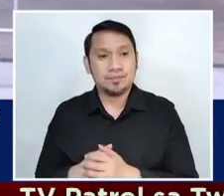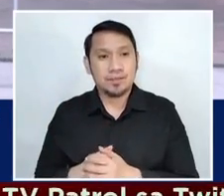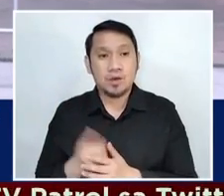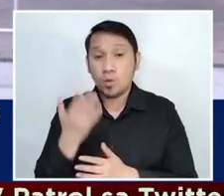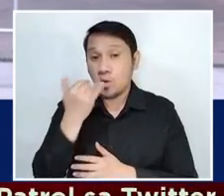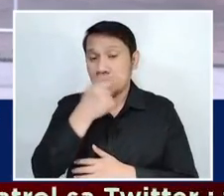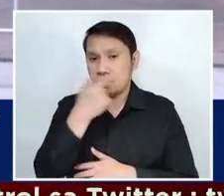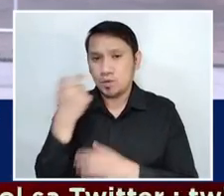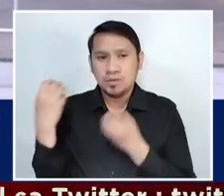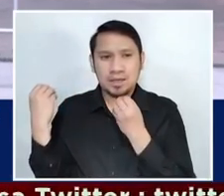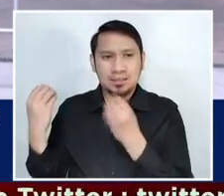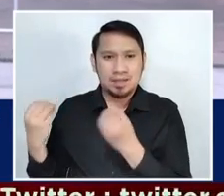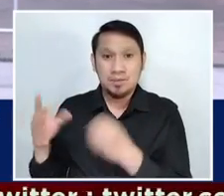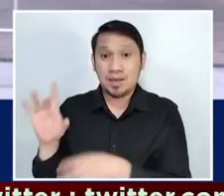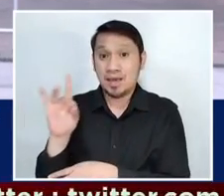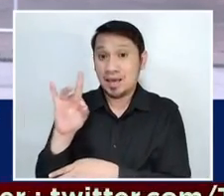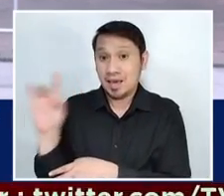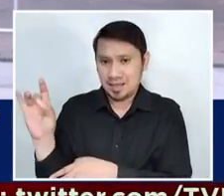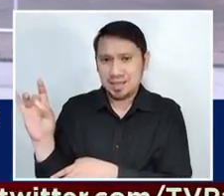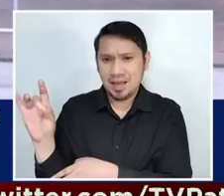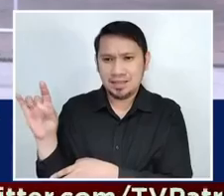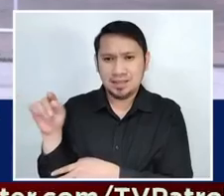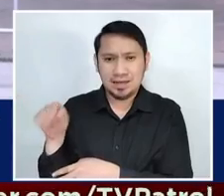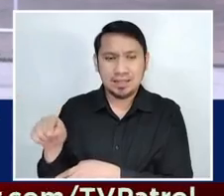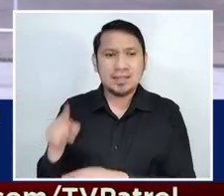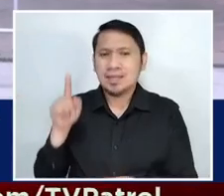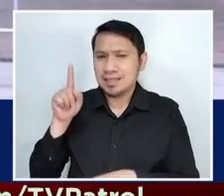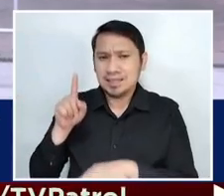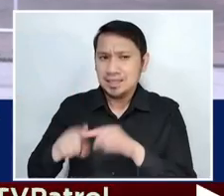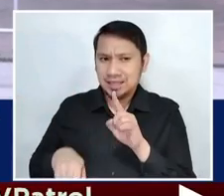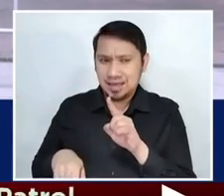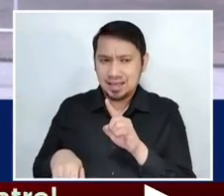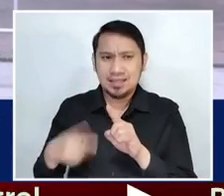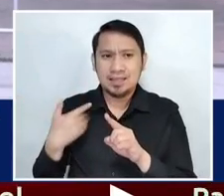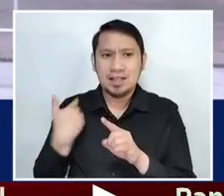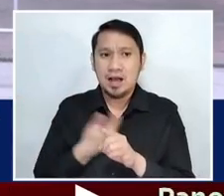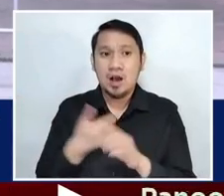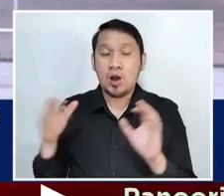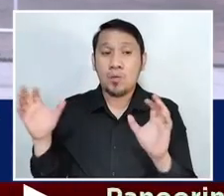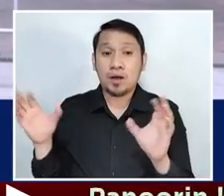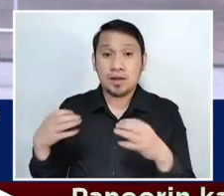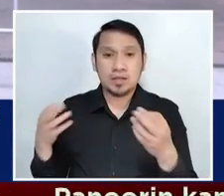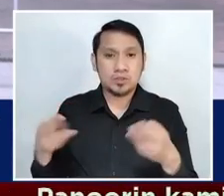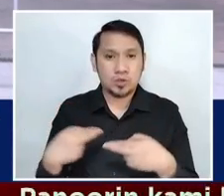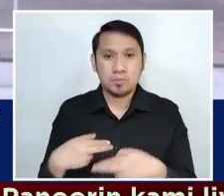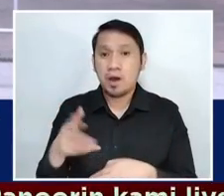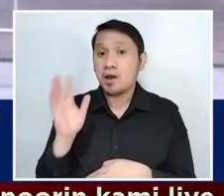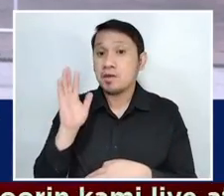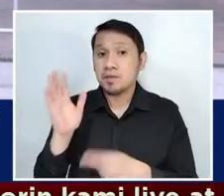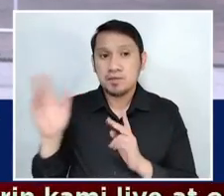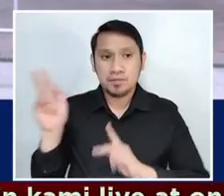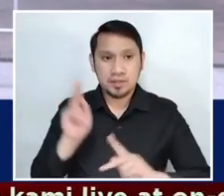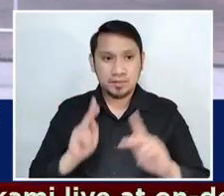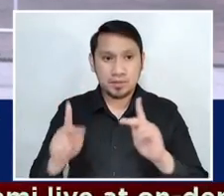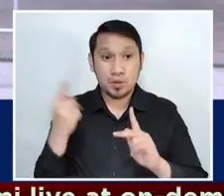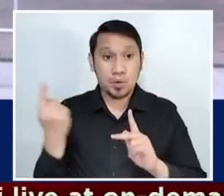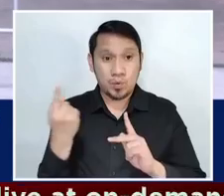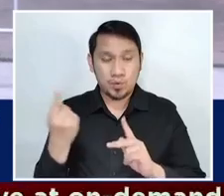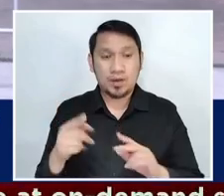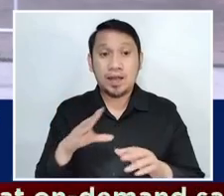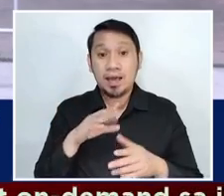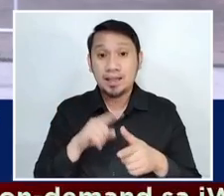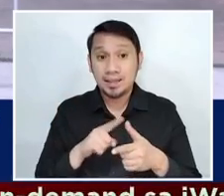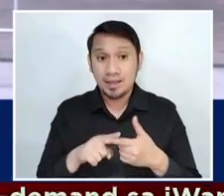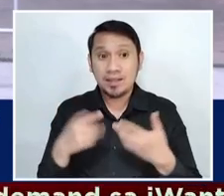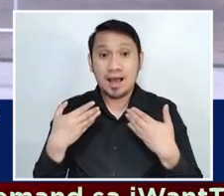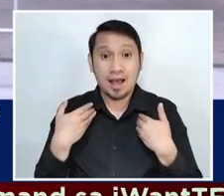silang marami. Nasa 800 plus po iyon. Hindi kakayanin ng aming kwarto na 50 katao lang ang capacity. And then yung panghapon naman